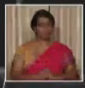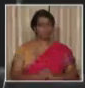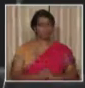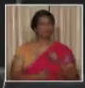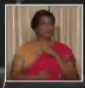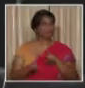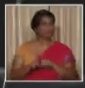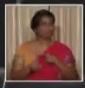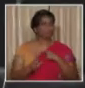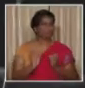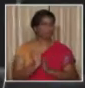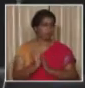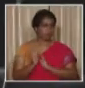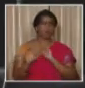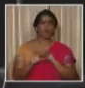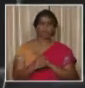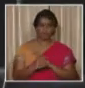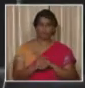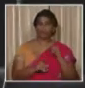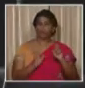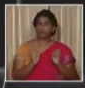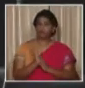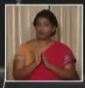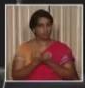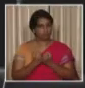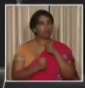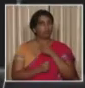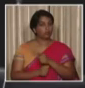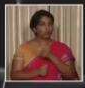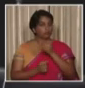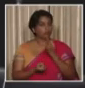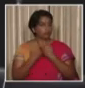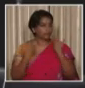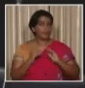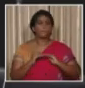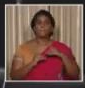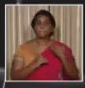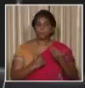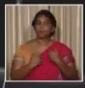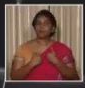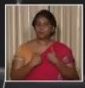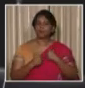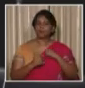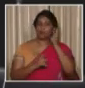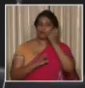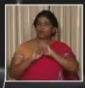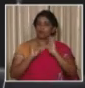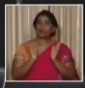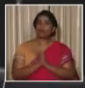ඒ සඳහා අපි කමිටුවක් පත් කළා. ඒ කමිටුව විසින් යෝජනා භාරවීම කරලා ඊට පසුව අපි සෑම